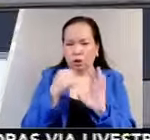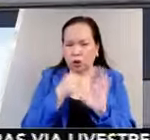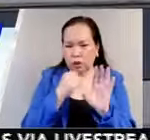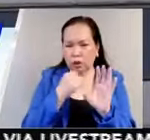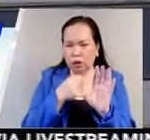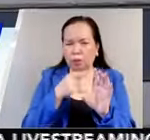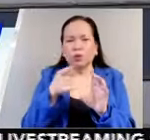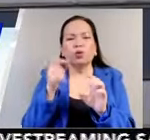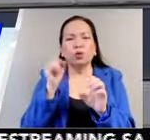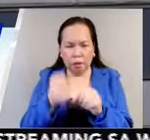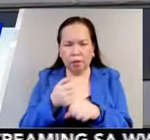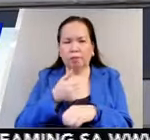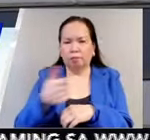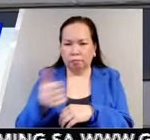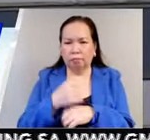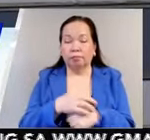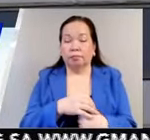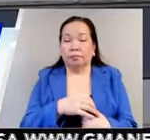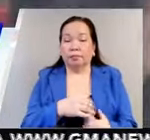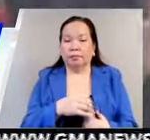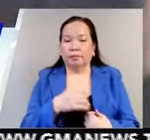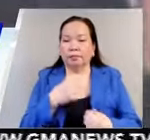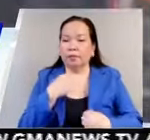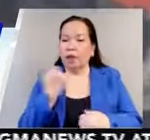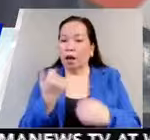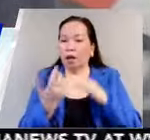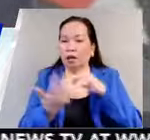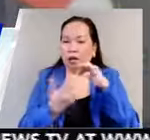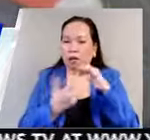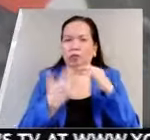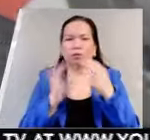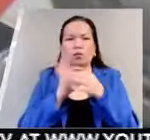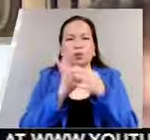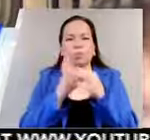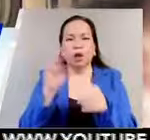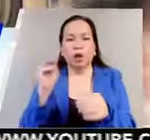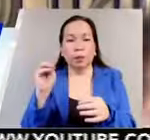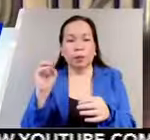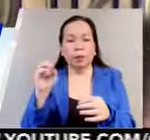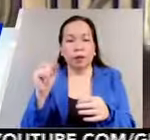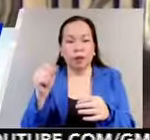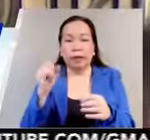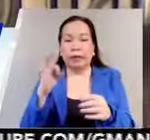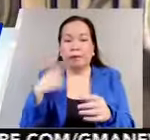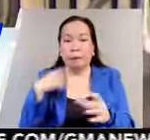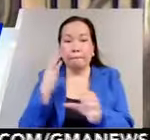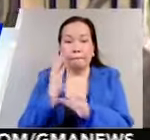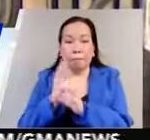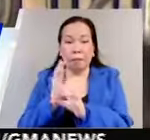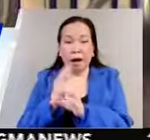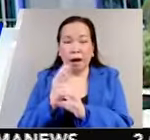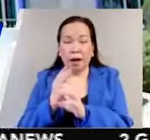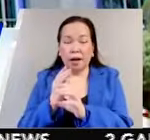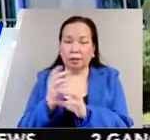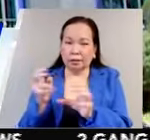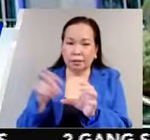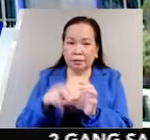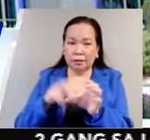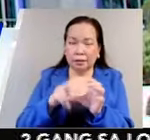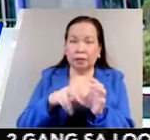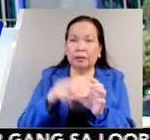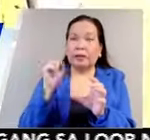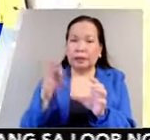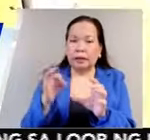pasahero. Nakipag-ugnayan na sila sa MMDA para sa rescue buses. Para masiguro ang kaayusan, nakipag-ugnayan na rin sila sa